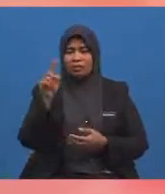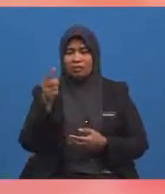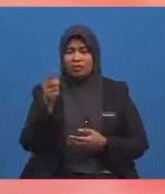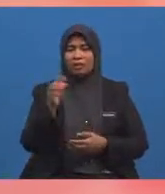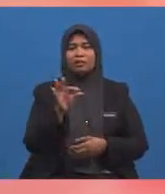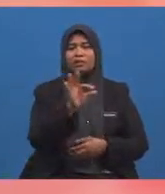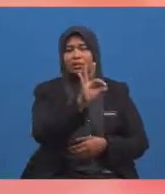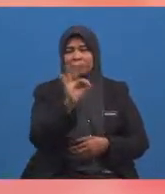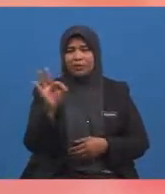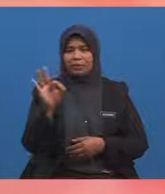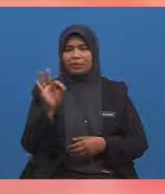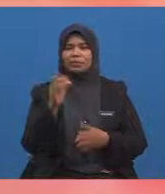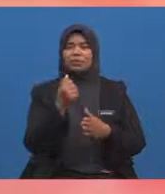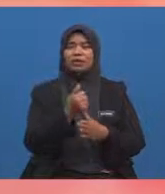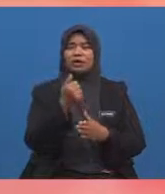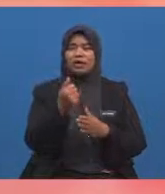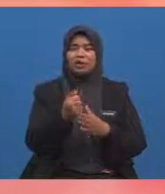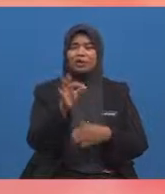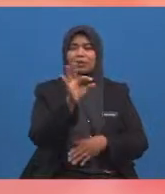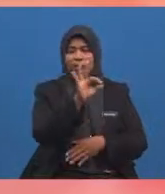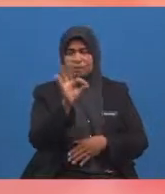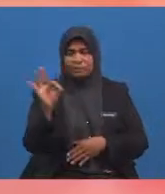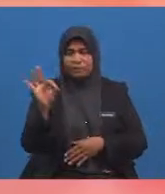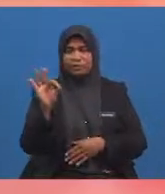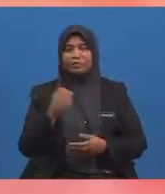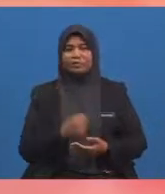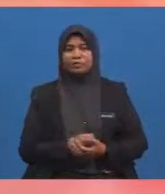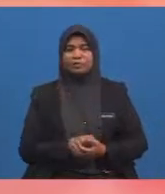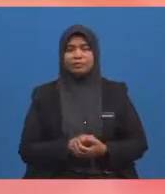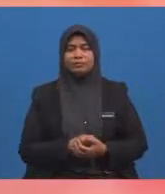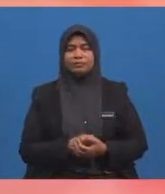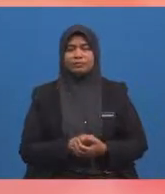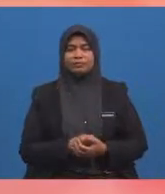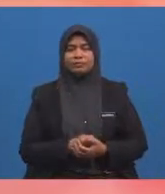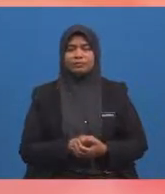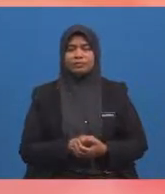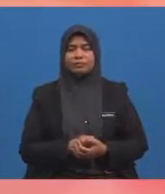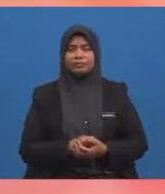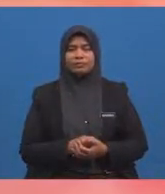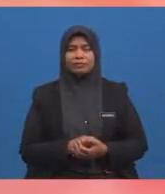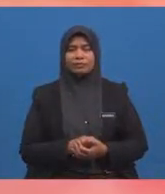koma, tempat kosong atau tempat kosong.